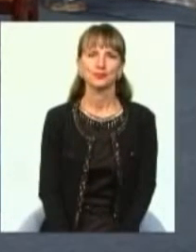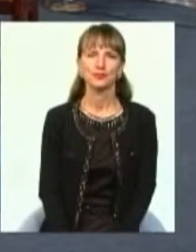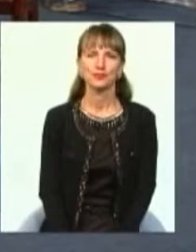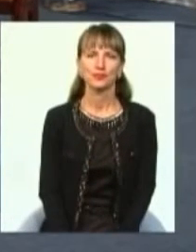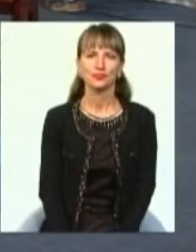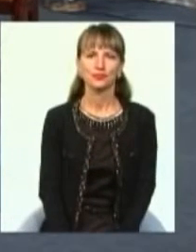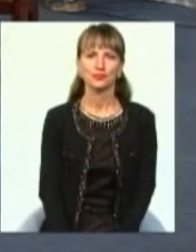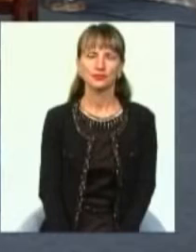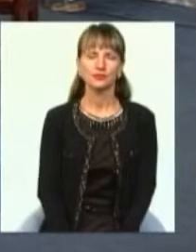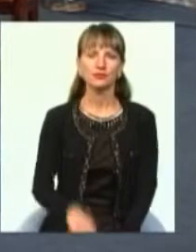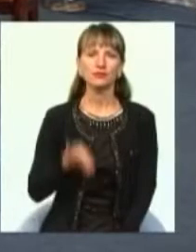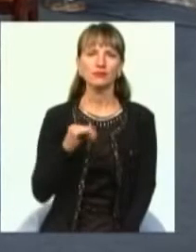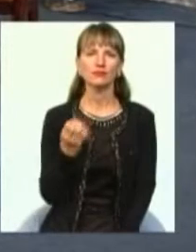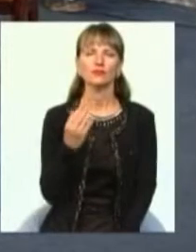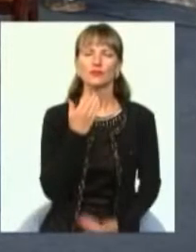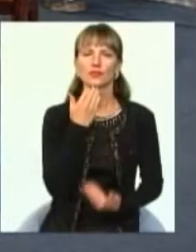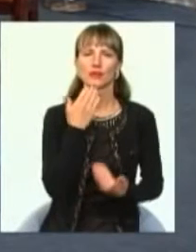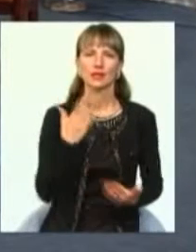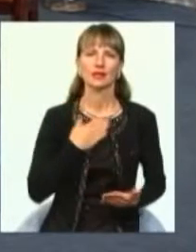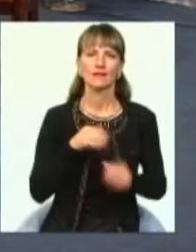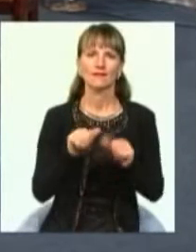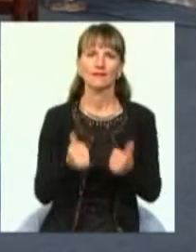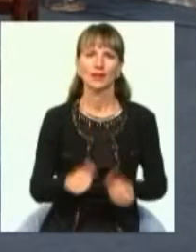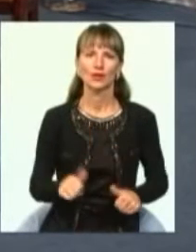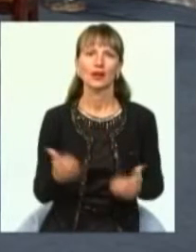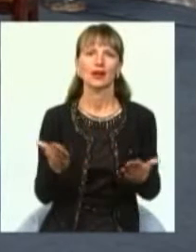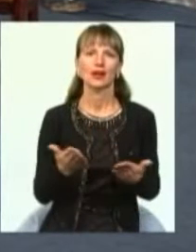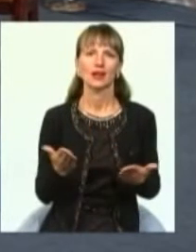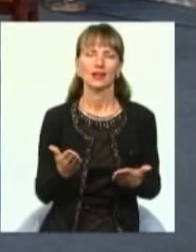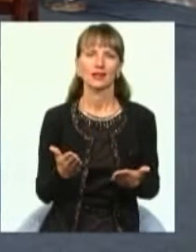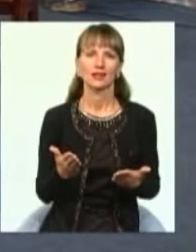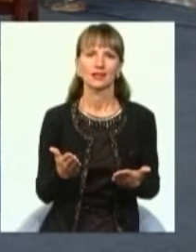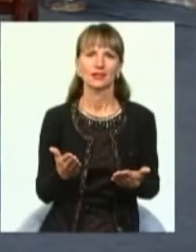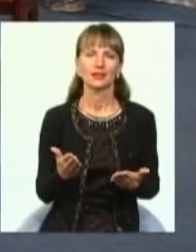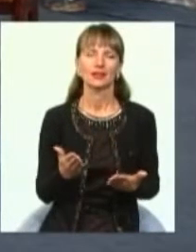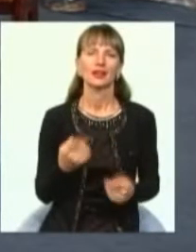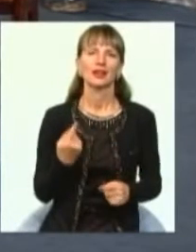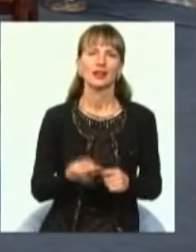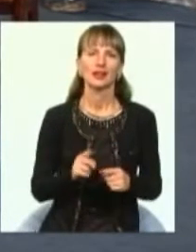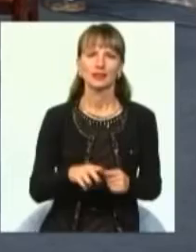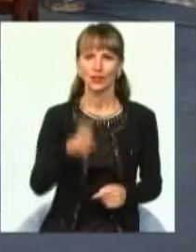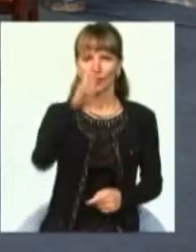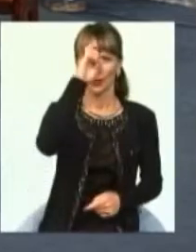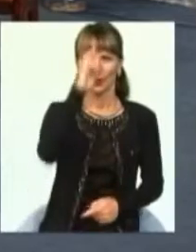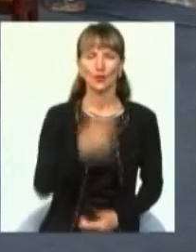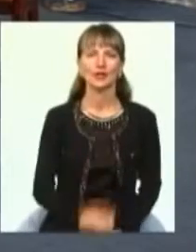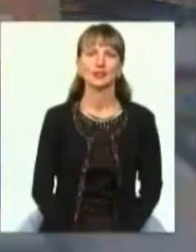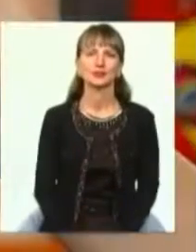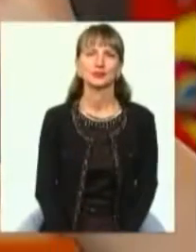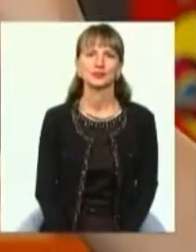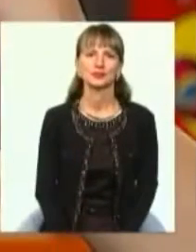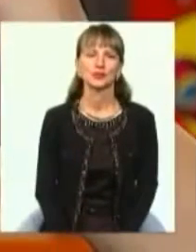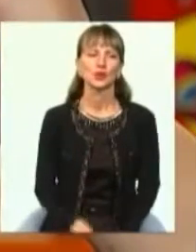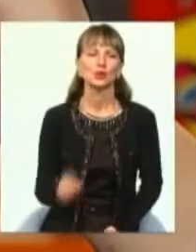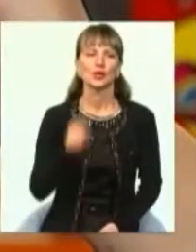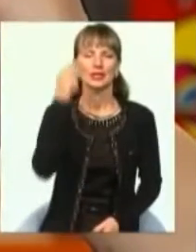королевою. Ой. Так, і ще остання наша фігурка, яка, власне, і впала. Король. Комусь ми поставили вже мат, так? Що